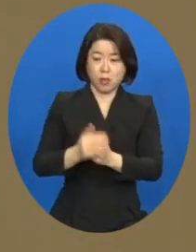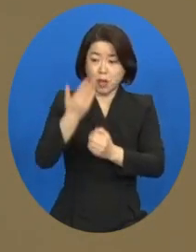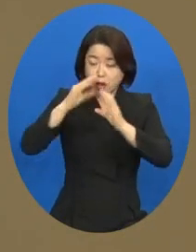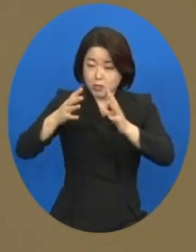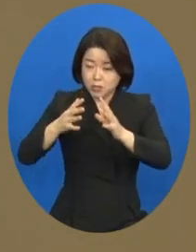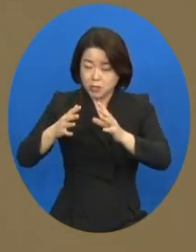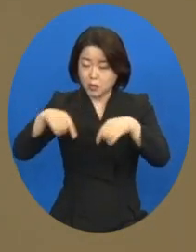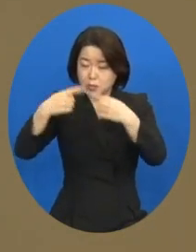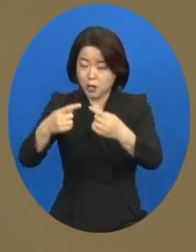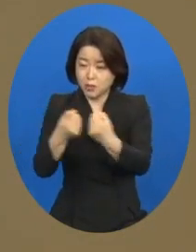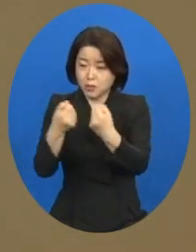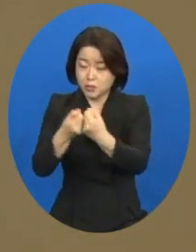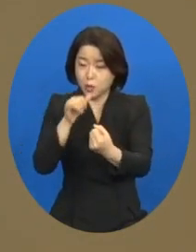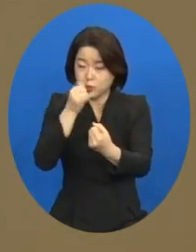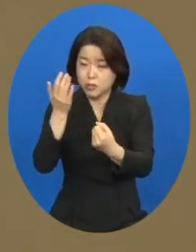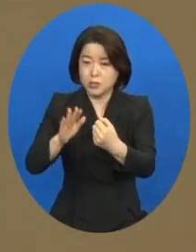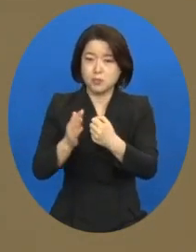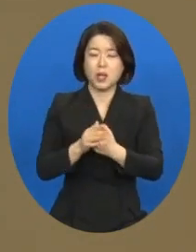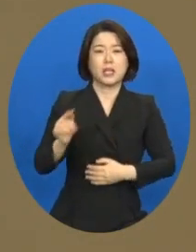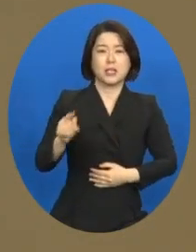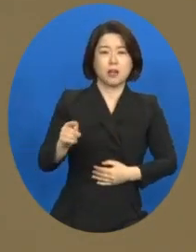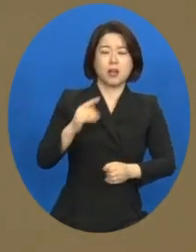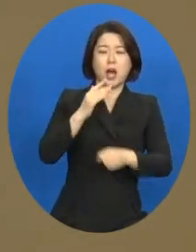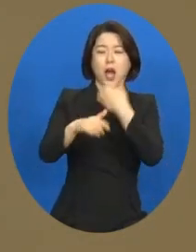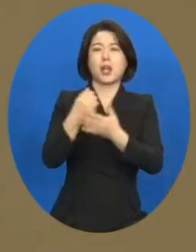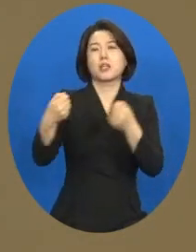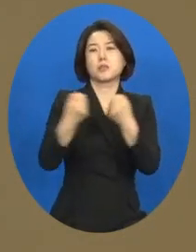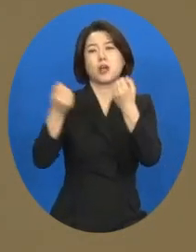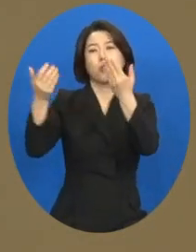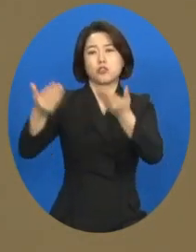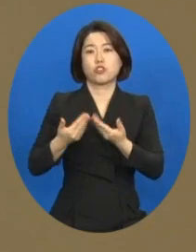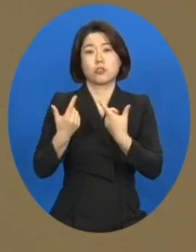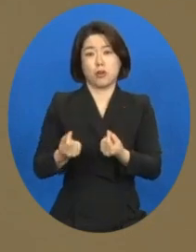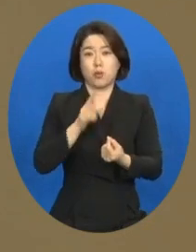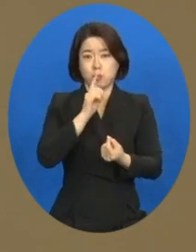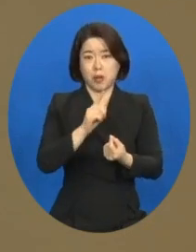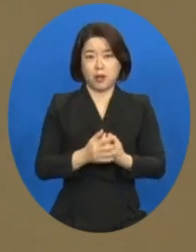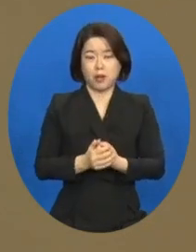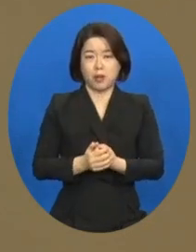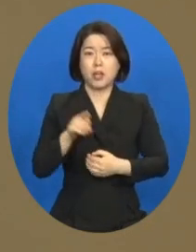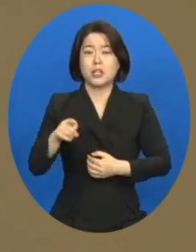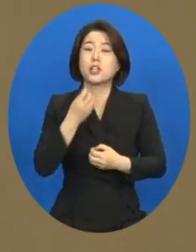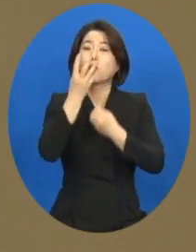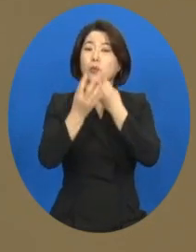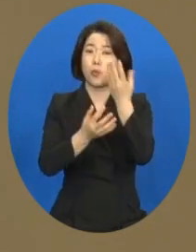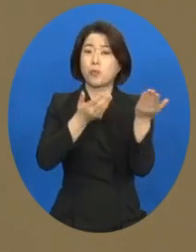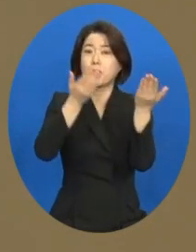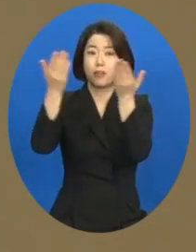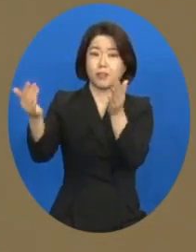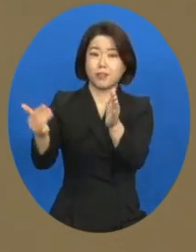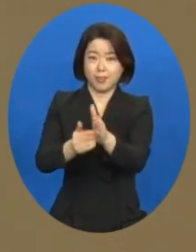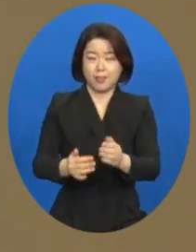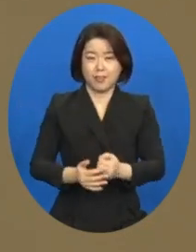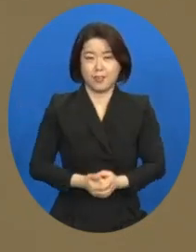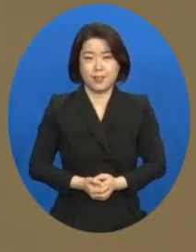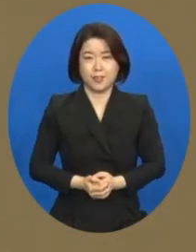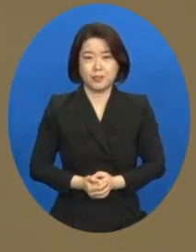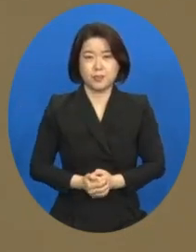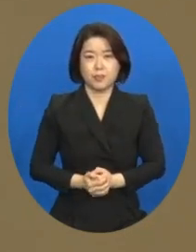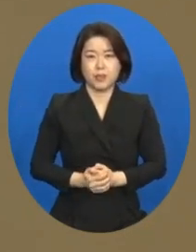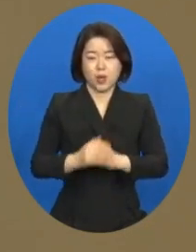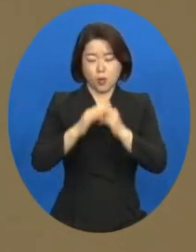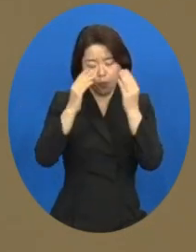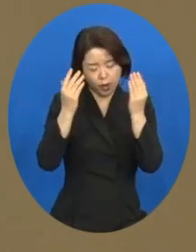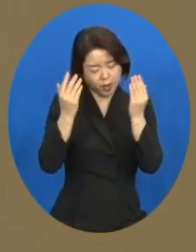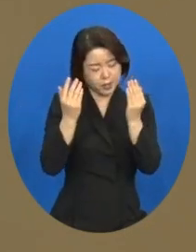싸웠지만 이건 하나님이 하셨다. 하나님이 싸우시는구나. 그걸 그렇게 고백을 했어요. 그러니까